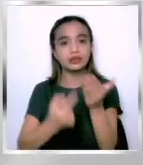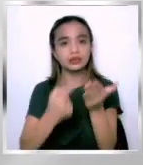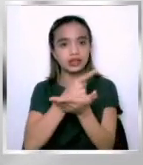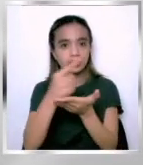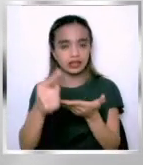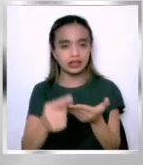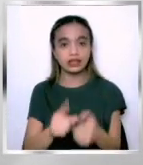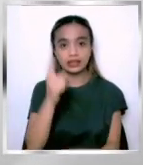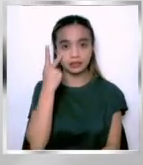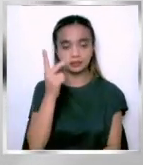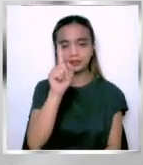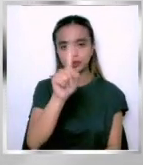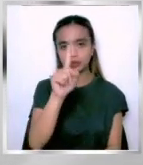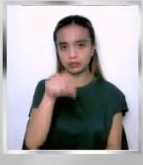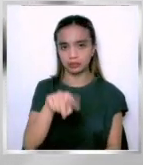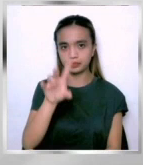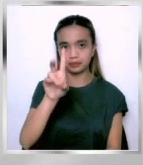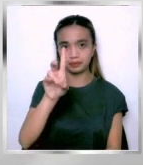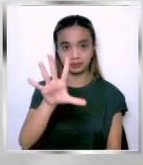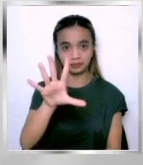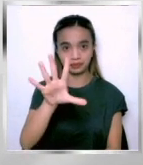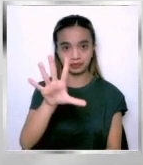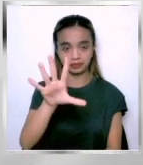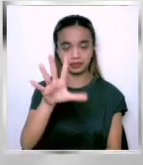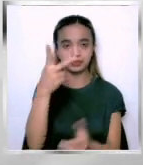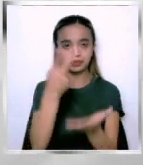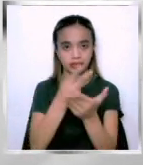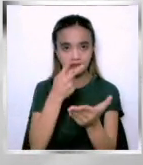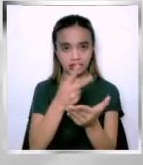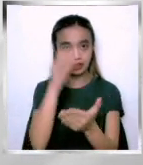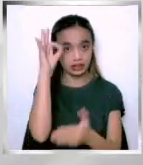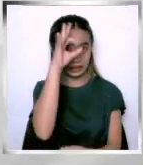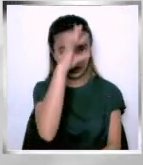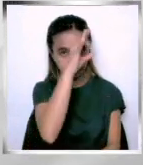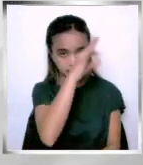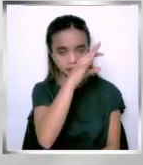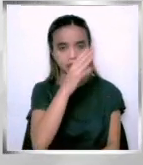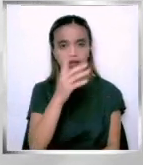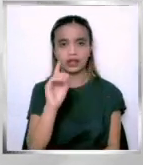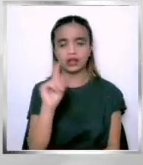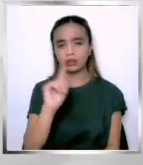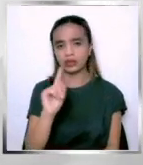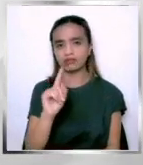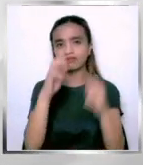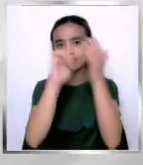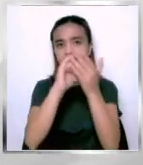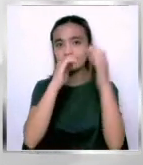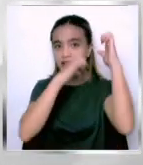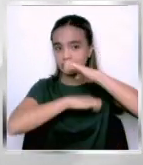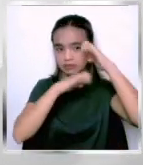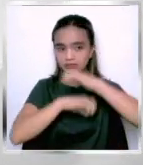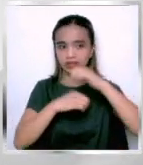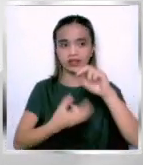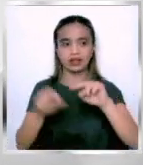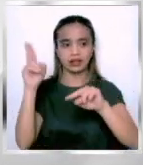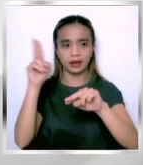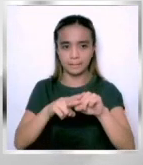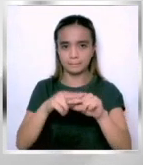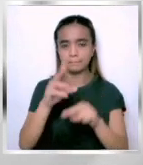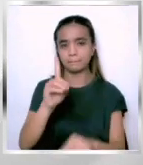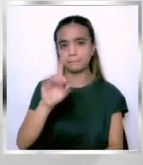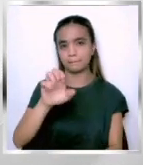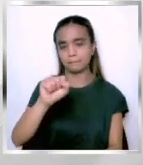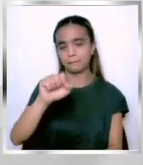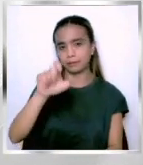and 75 centavos hanggang 1 peso and 95 centavos ang inaasahang dagdag singil sa kada liter ng diesel. 1 peso and